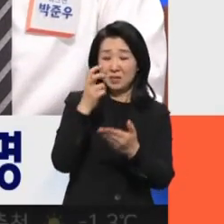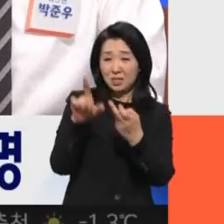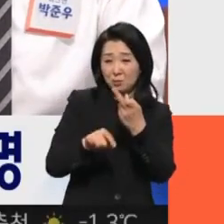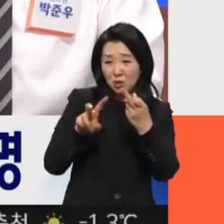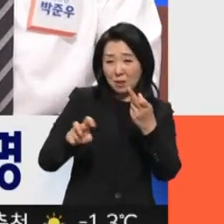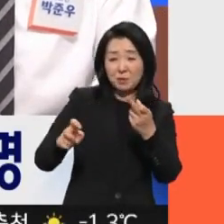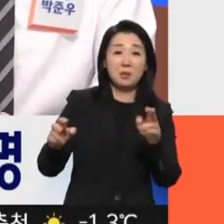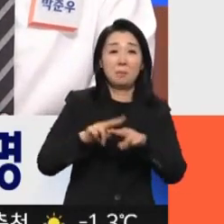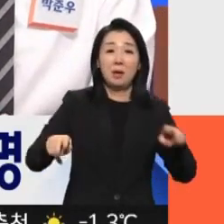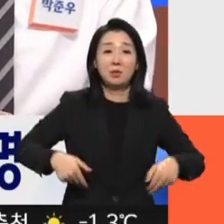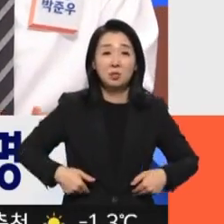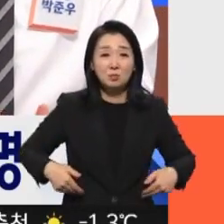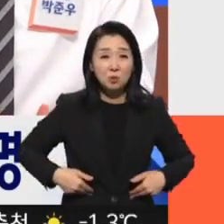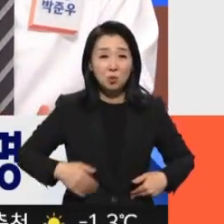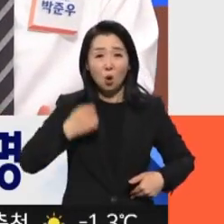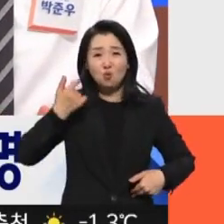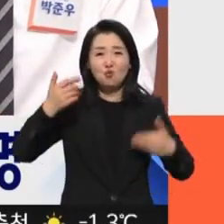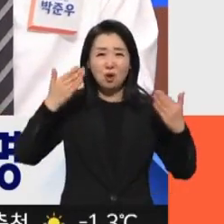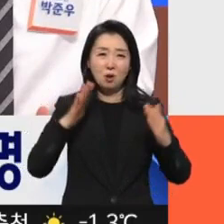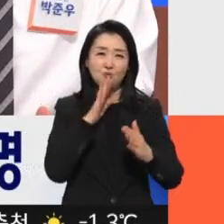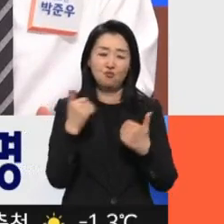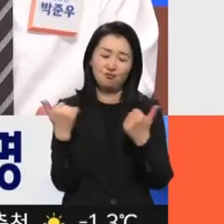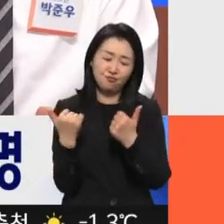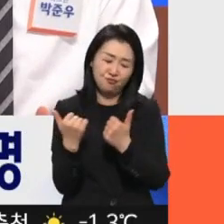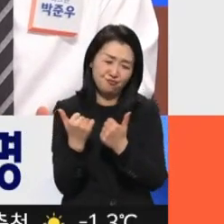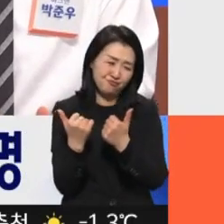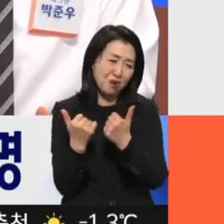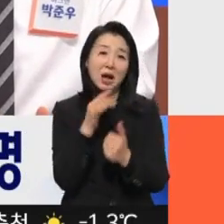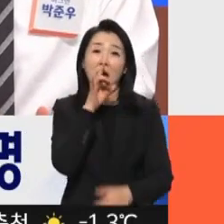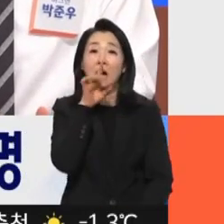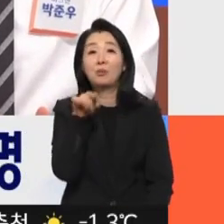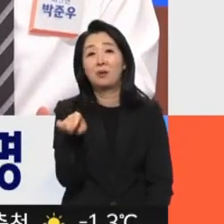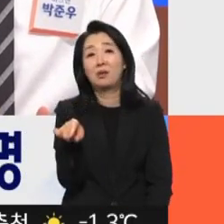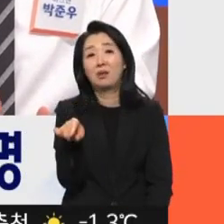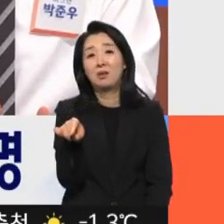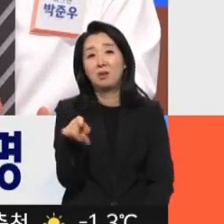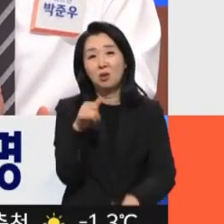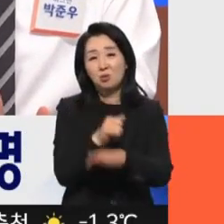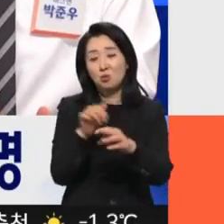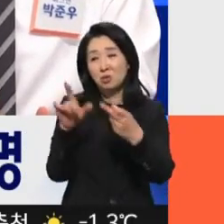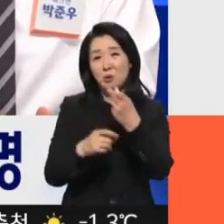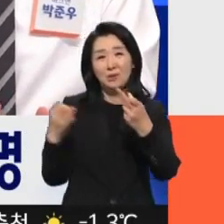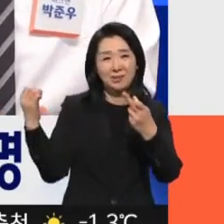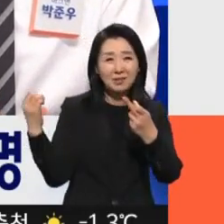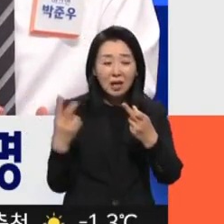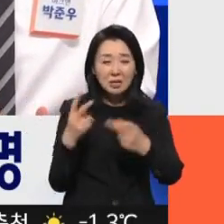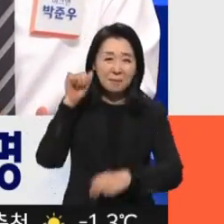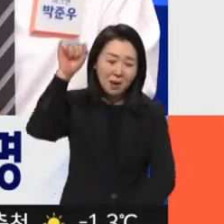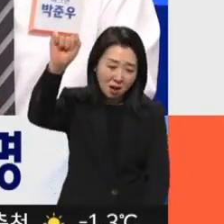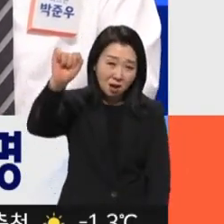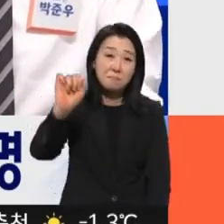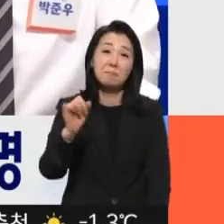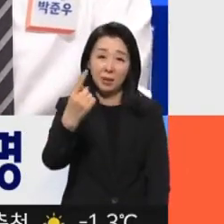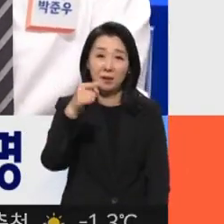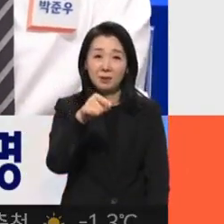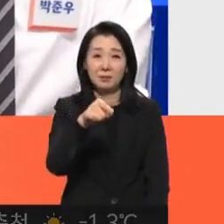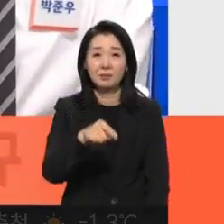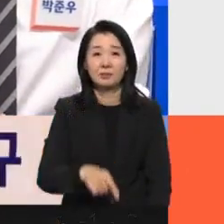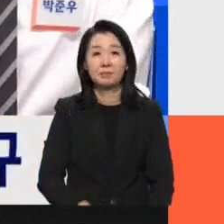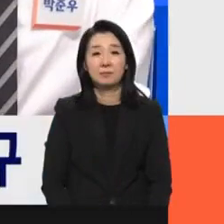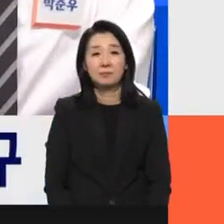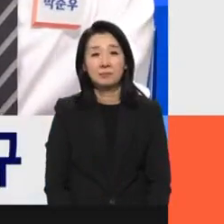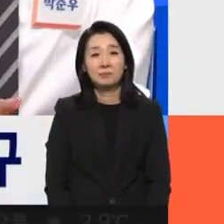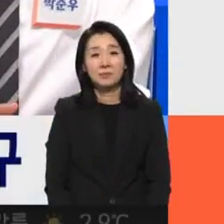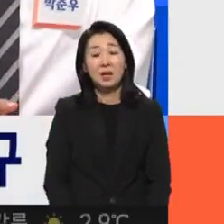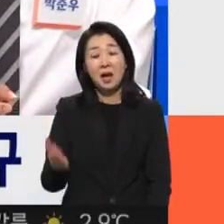게 이 노조의 요구였죠. 6개월간 국회에서 논의가 제대로 되지 않았던 게 이 12월에 또다시 파업을 하게 된 그런 계기란 평가도